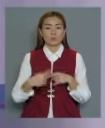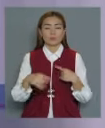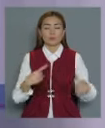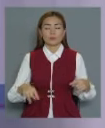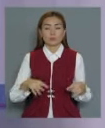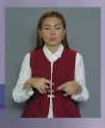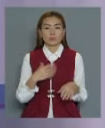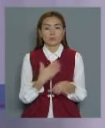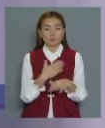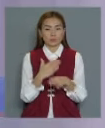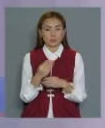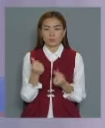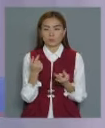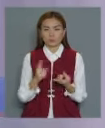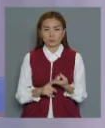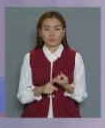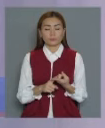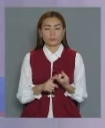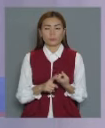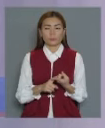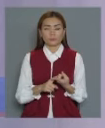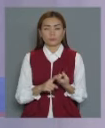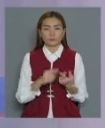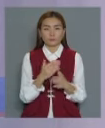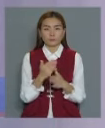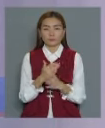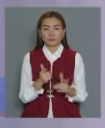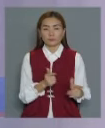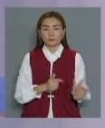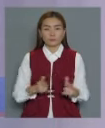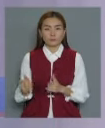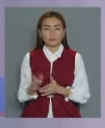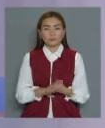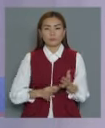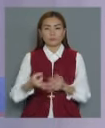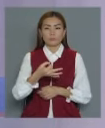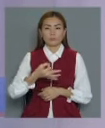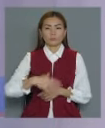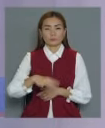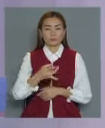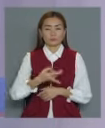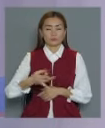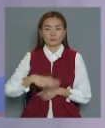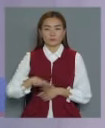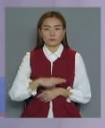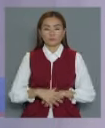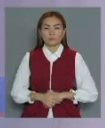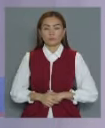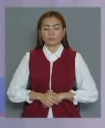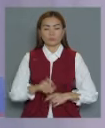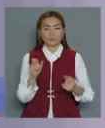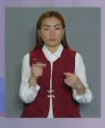несиелік көздерменен қаржыландырып, мүмкіндігінше көмектесуге, осы облыстағы тиісті мынау несиелендіретін